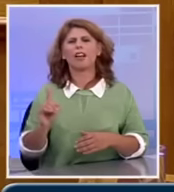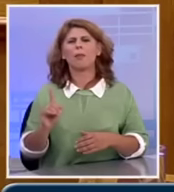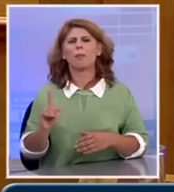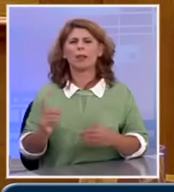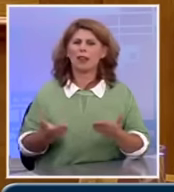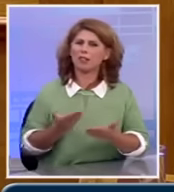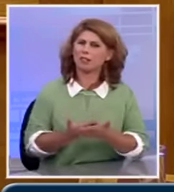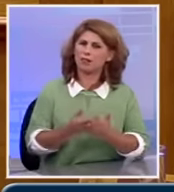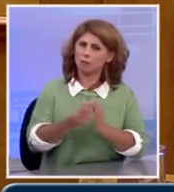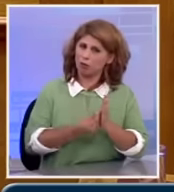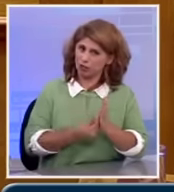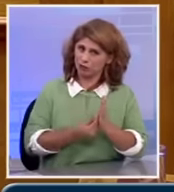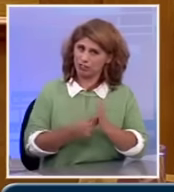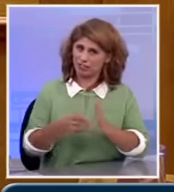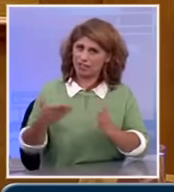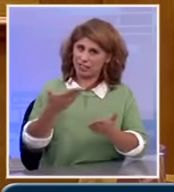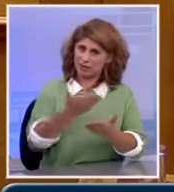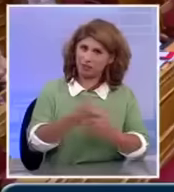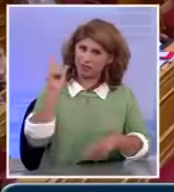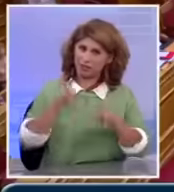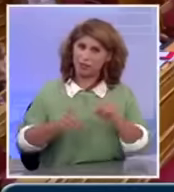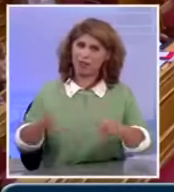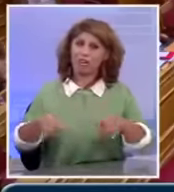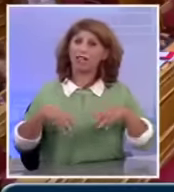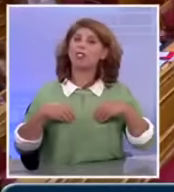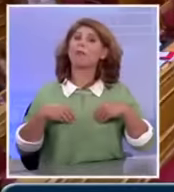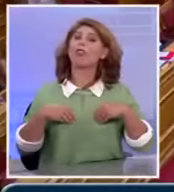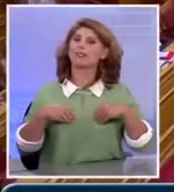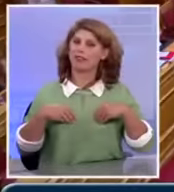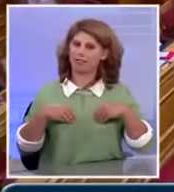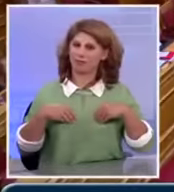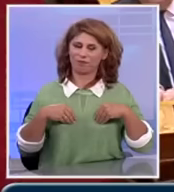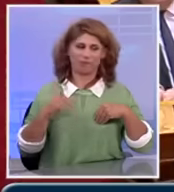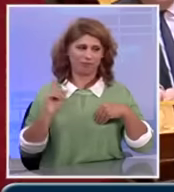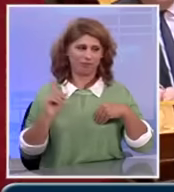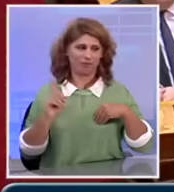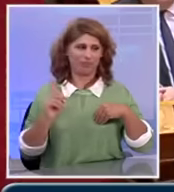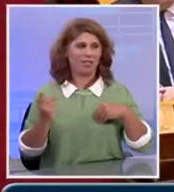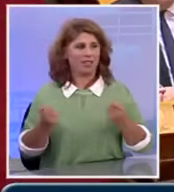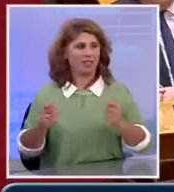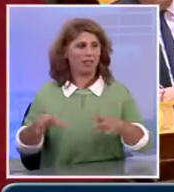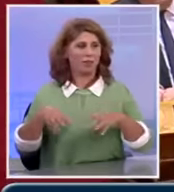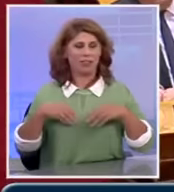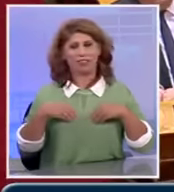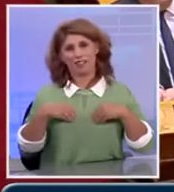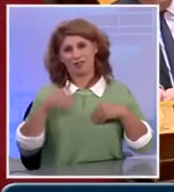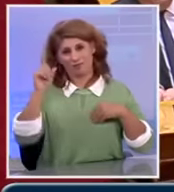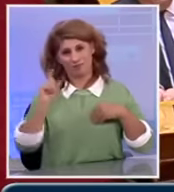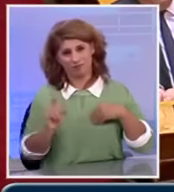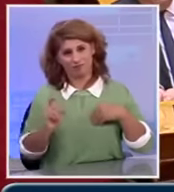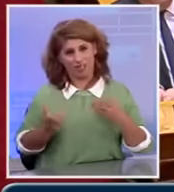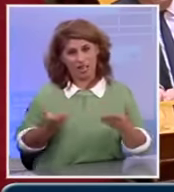διότι καμι φορά γίνονται αποδεκτά γίνονται αποδεκτά γίνονται αποδεκτά